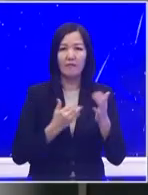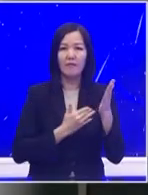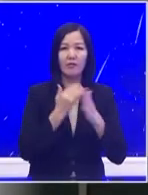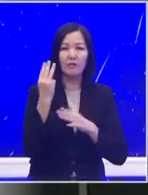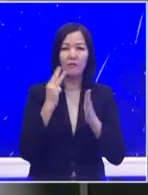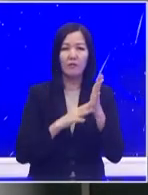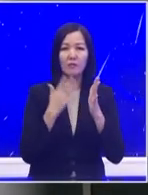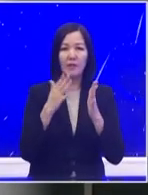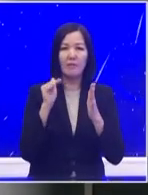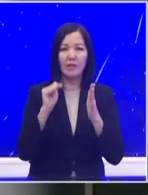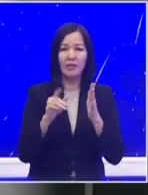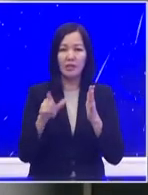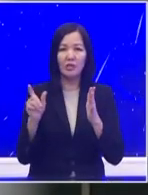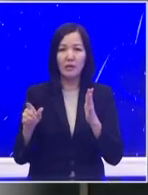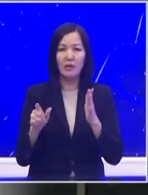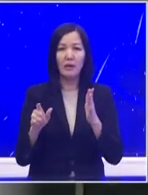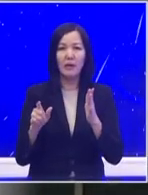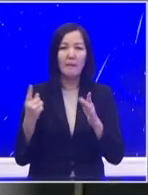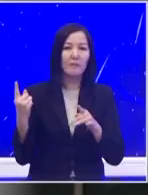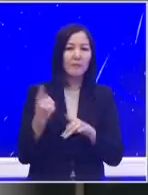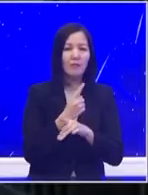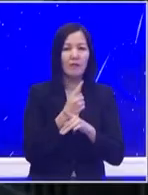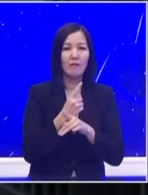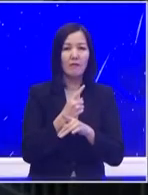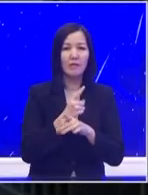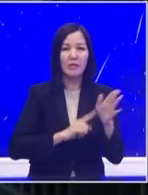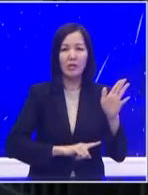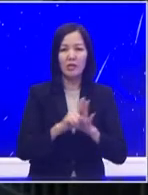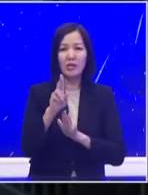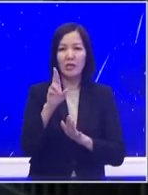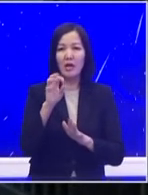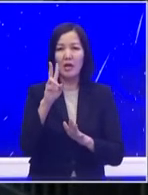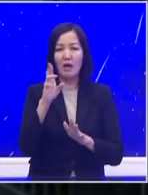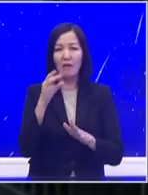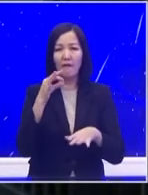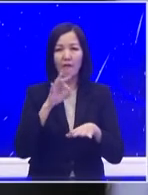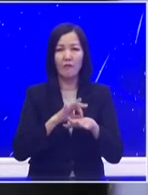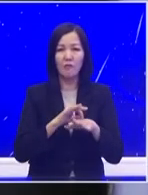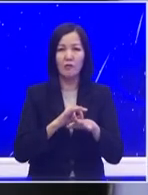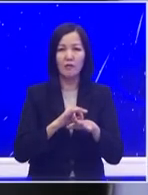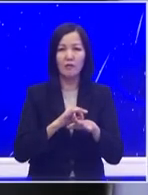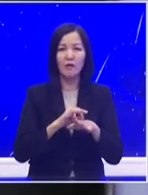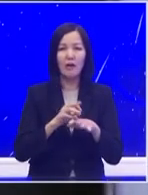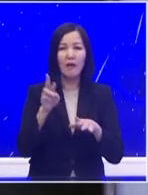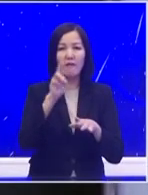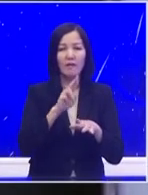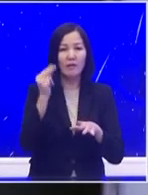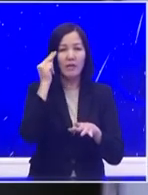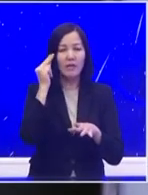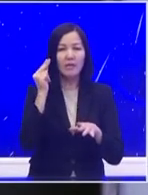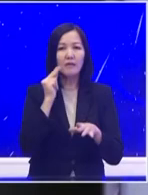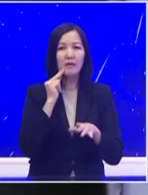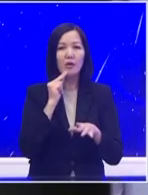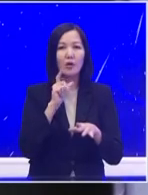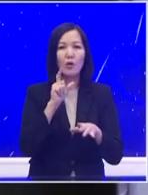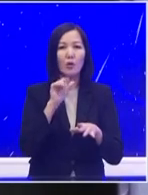свыше 85 тысяч человек. Между тем, впервые с момента вспышки коронавируса, которая произошла в январе в китайской провинции